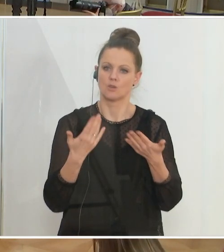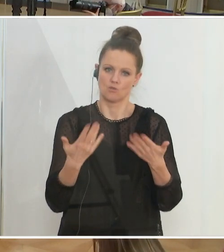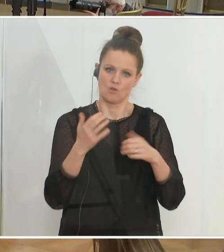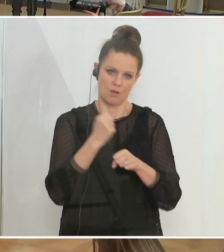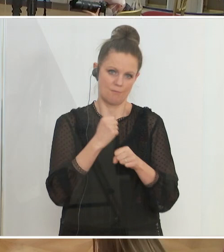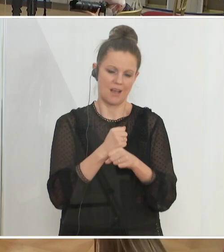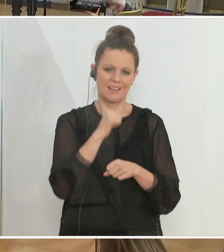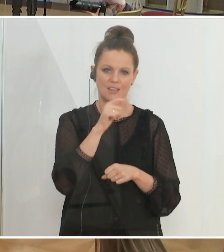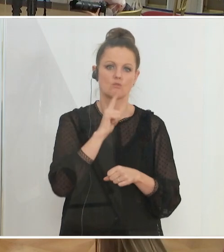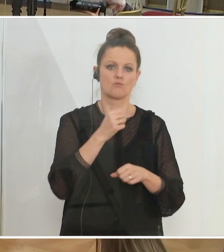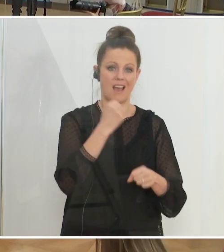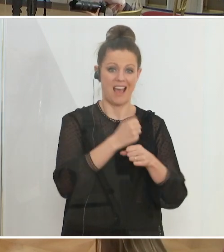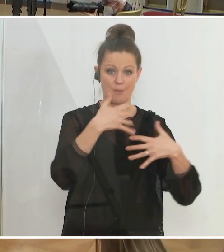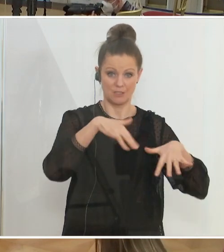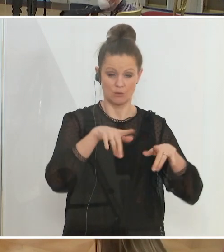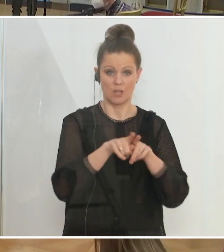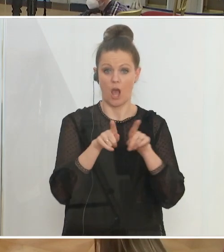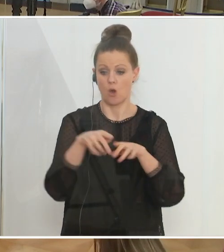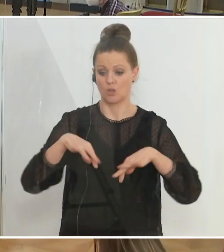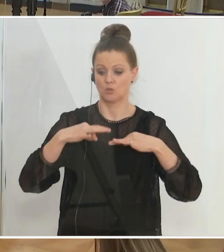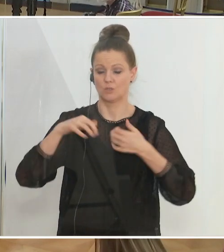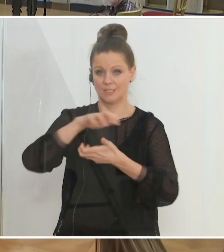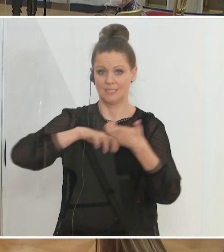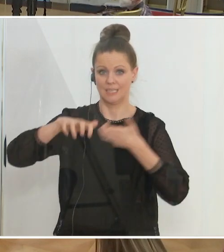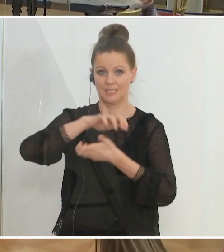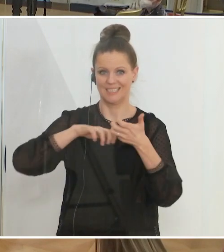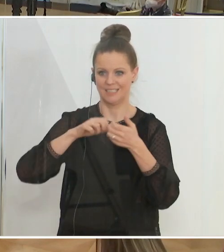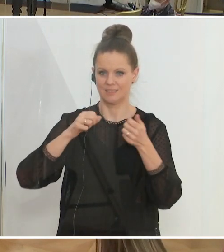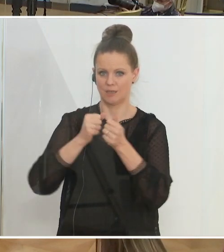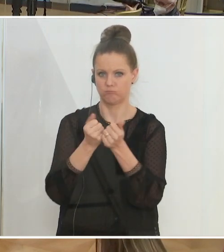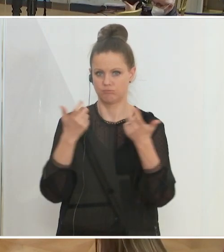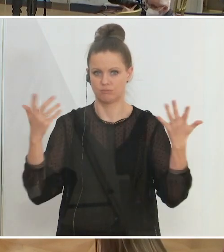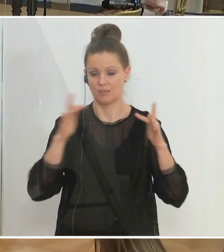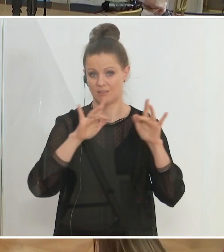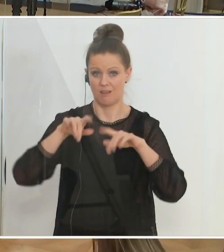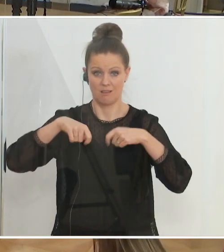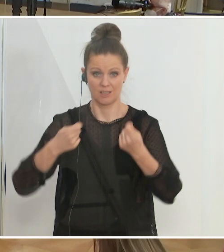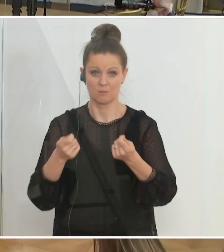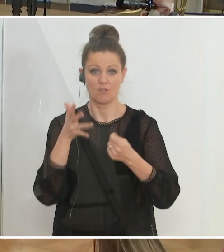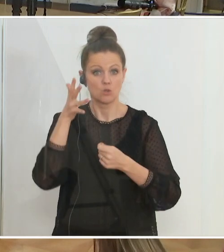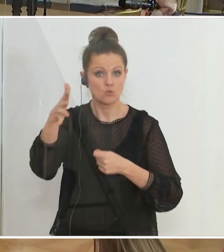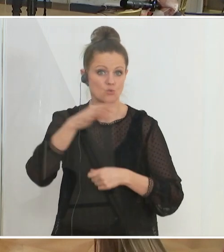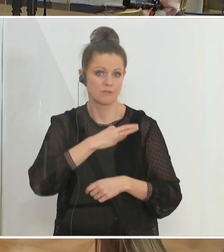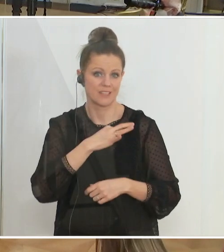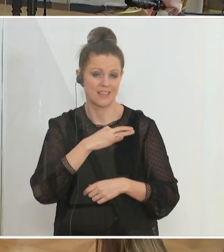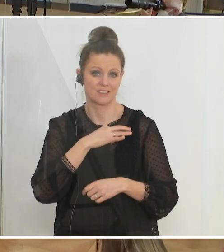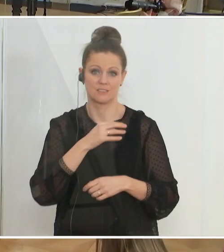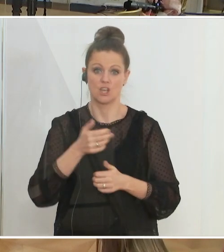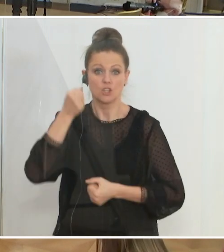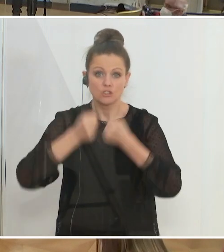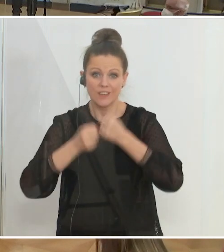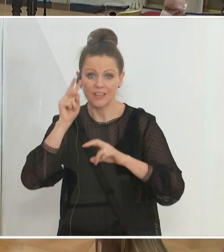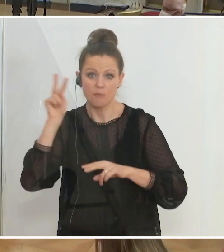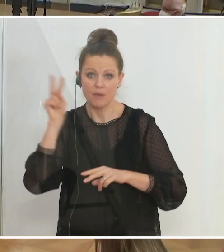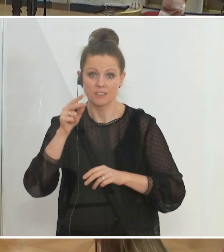nicht nur die Arbeitslosigkeit, sondern auch die gesundheitliche Krisen, die sozusagen Zukunftsängste, oft schwierige